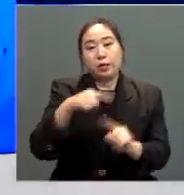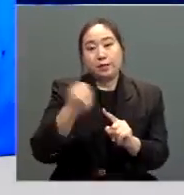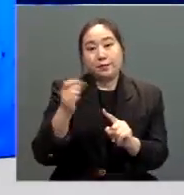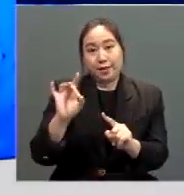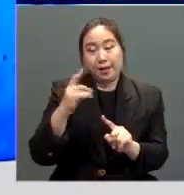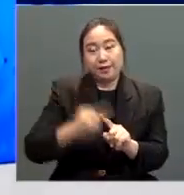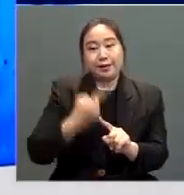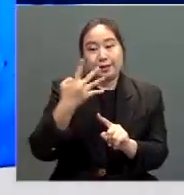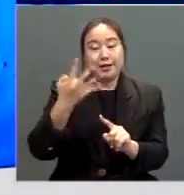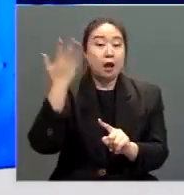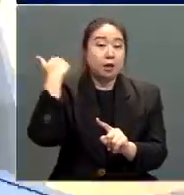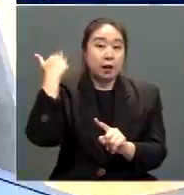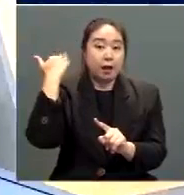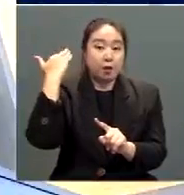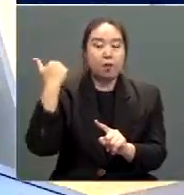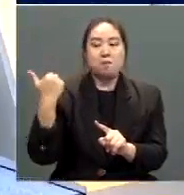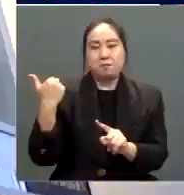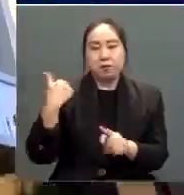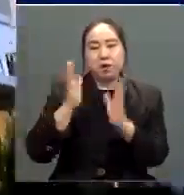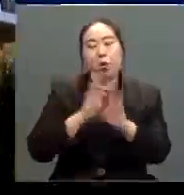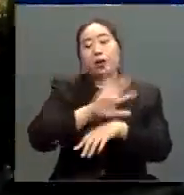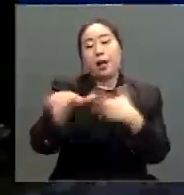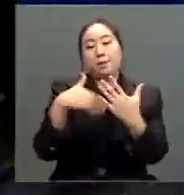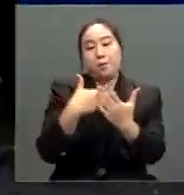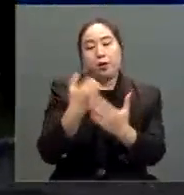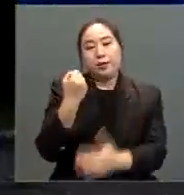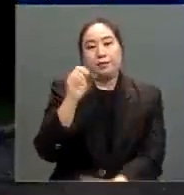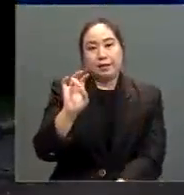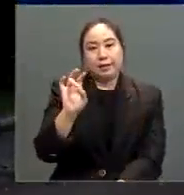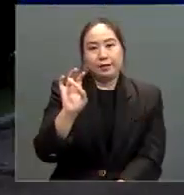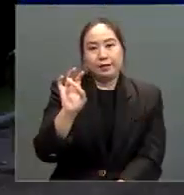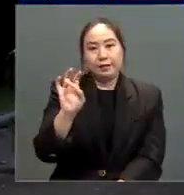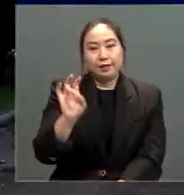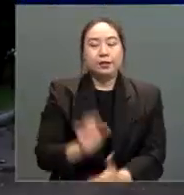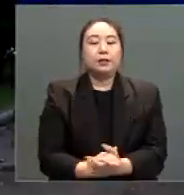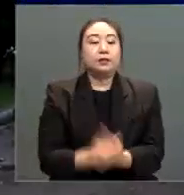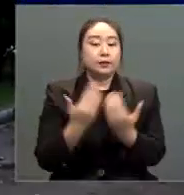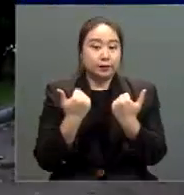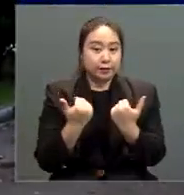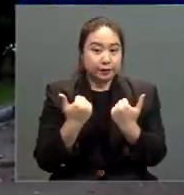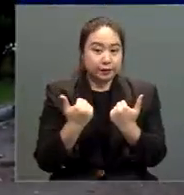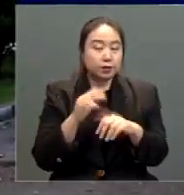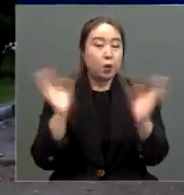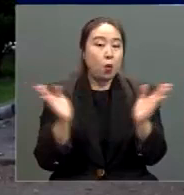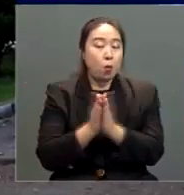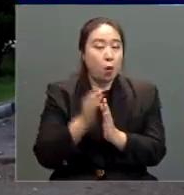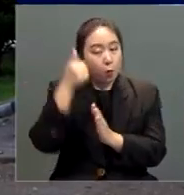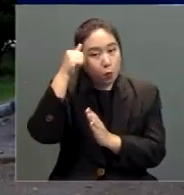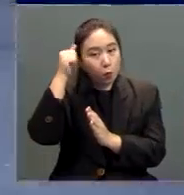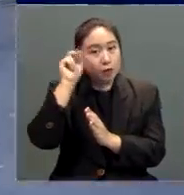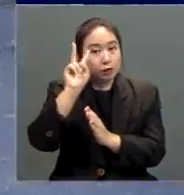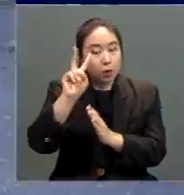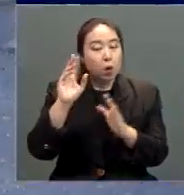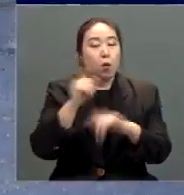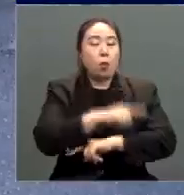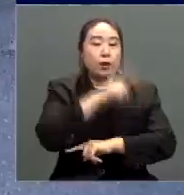ายนเมื่อวันเสาร์ที่ผ่านมามีจำนวนทั้งสิ้น17คนขณะที่ยอดรวมในช่วง2วันที่ผ่านมานะคะ